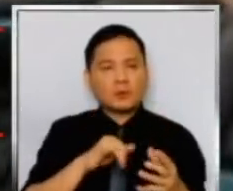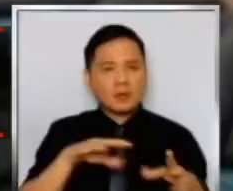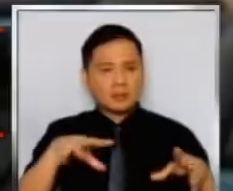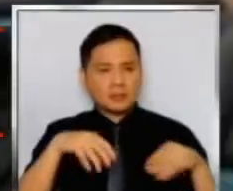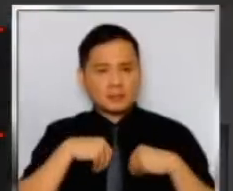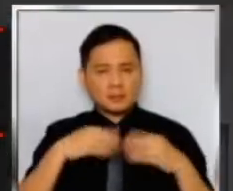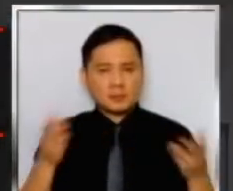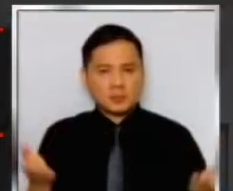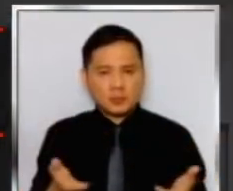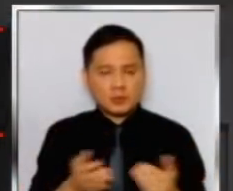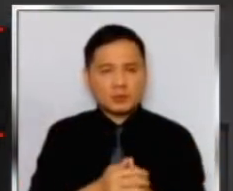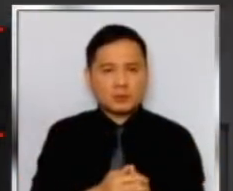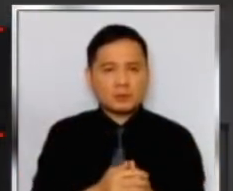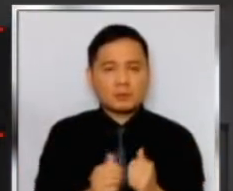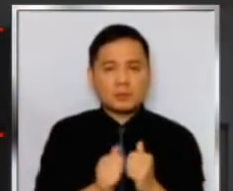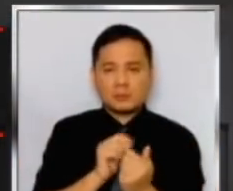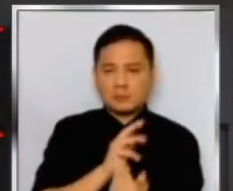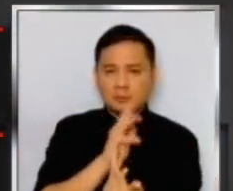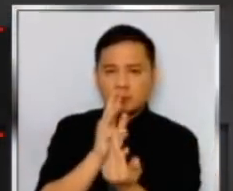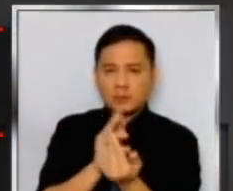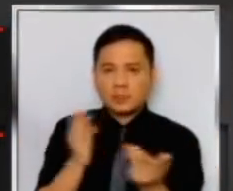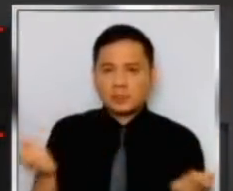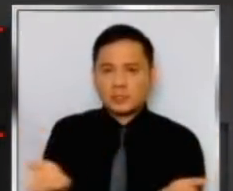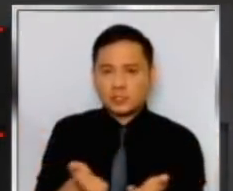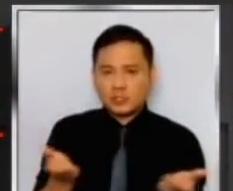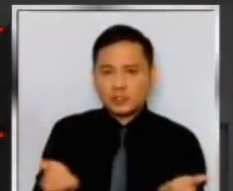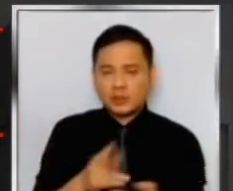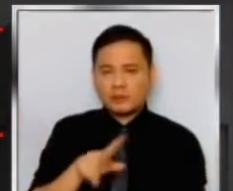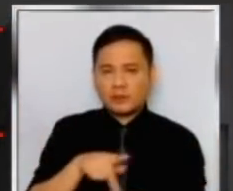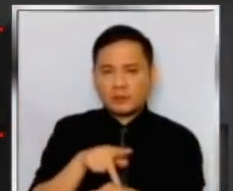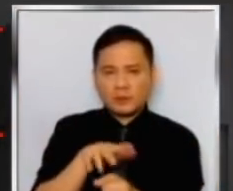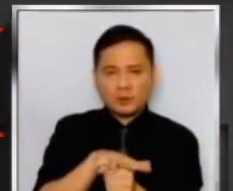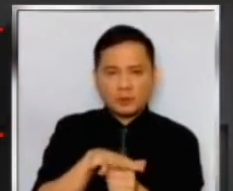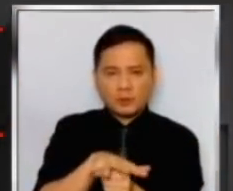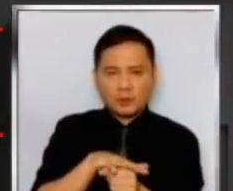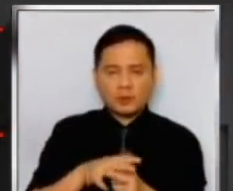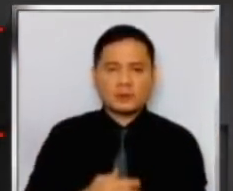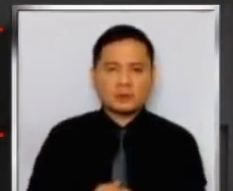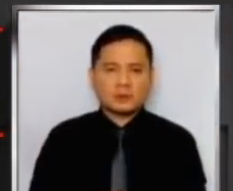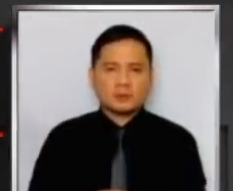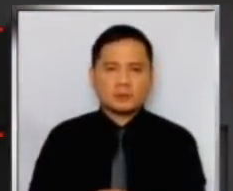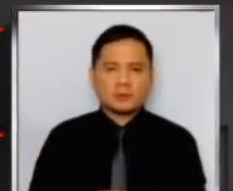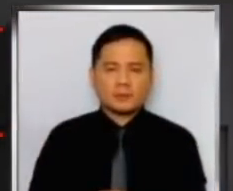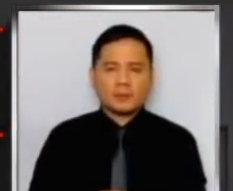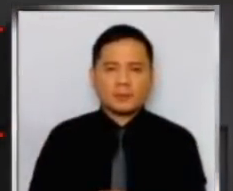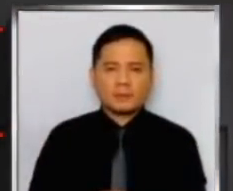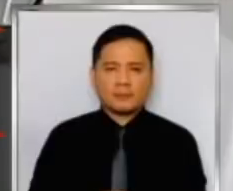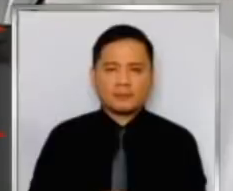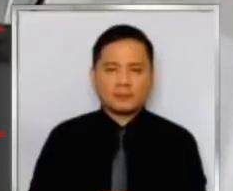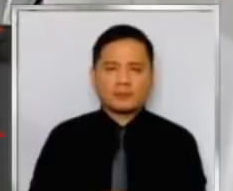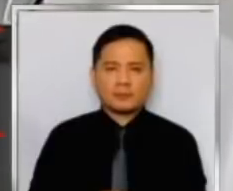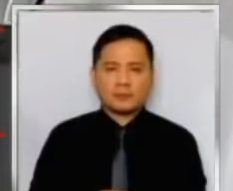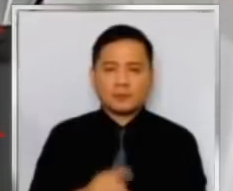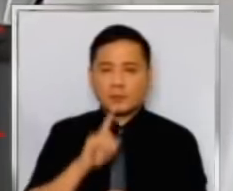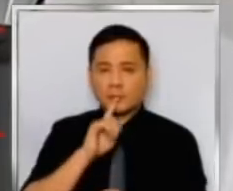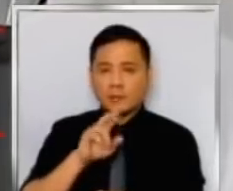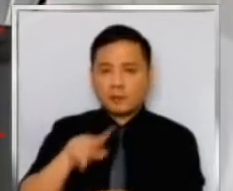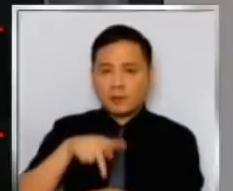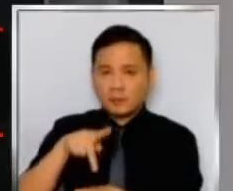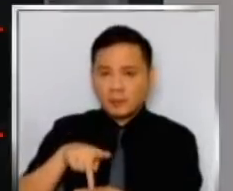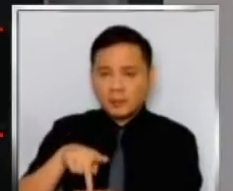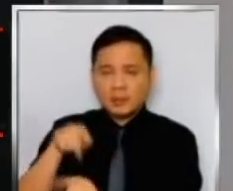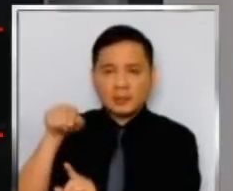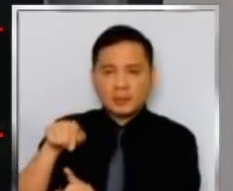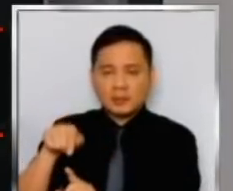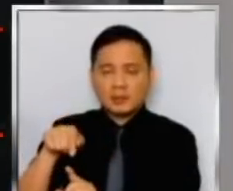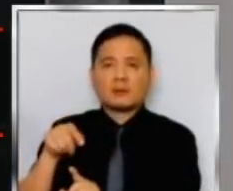i-reflect natin dito sa domestic pump price. Kapag pababa din naman, susunod din ang Pilipinas na i-adapt niya o i-reflect